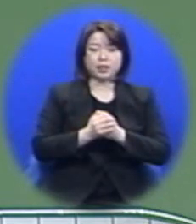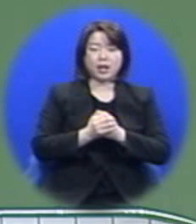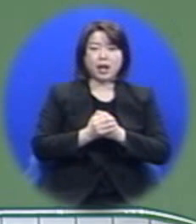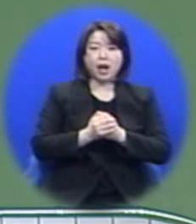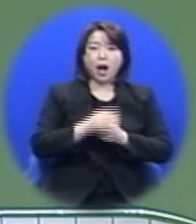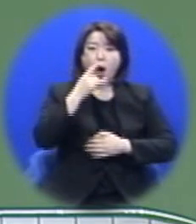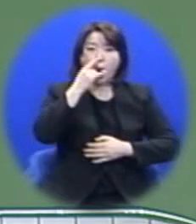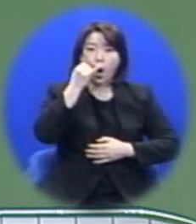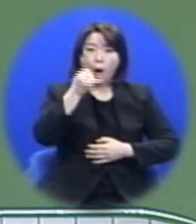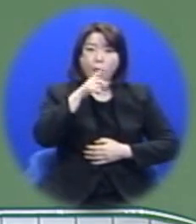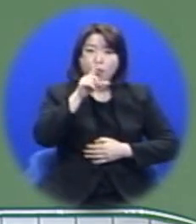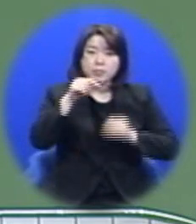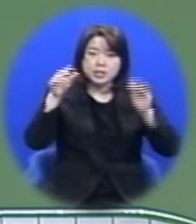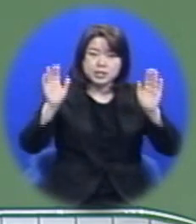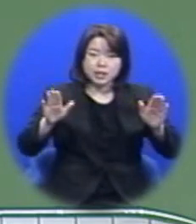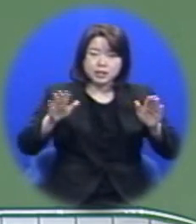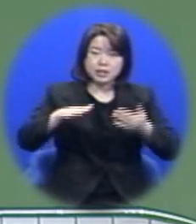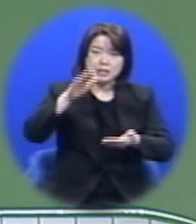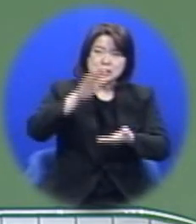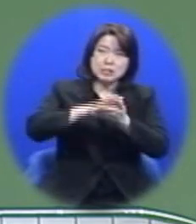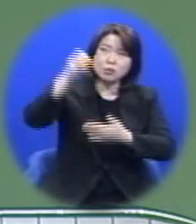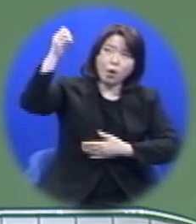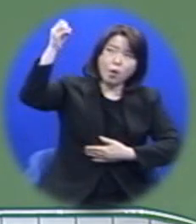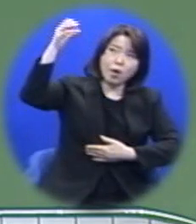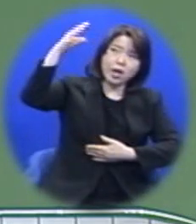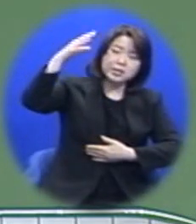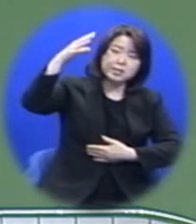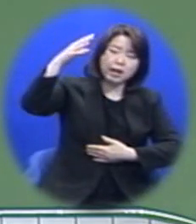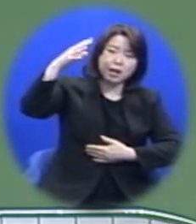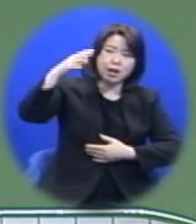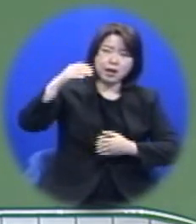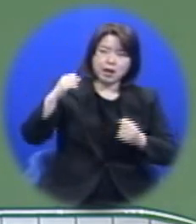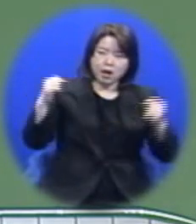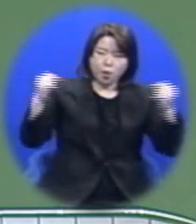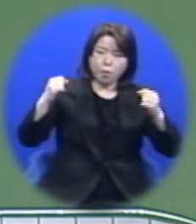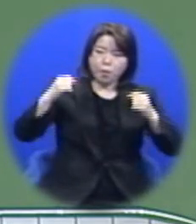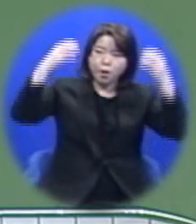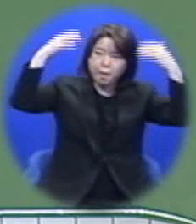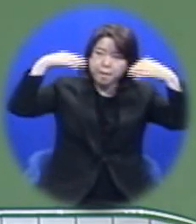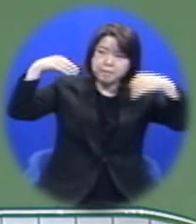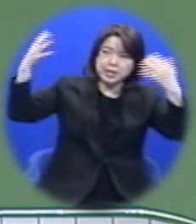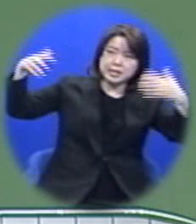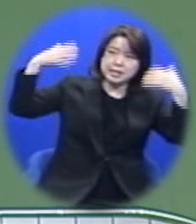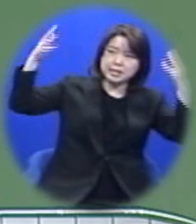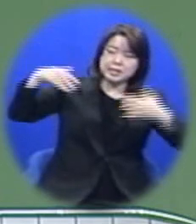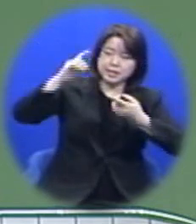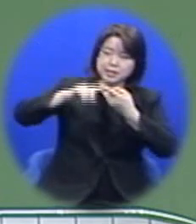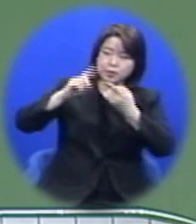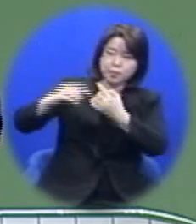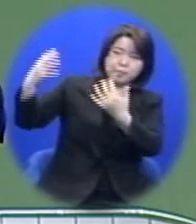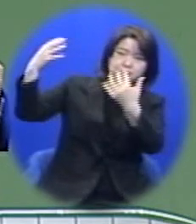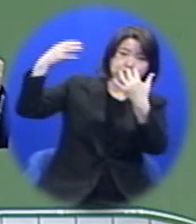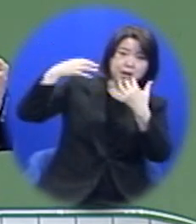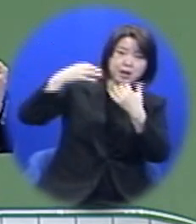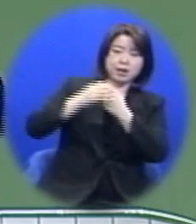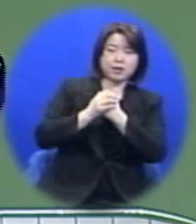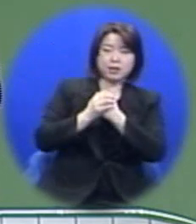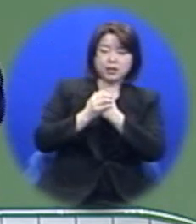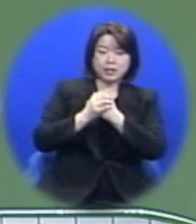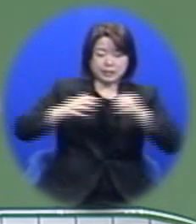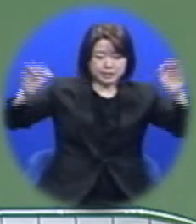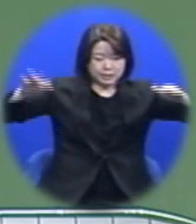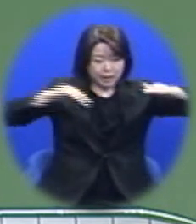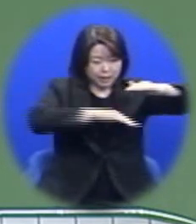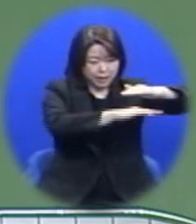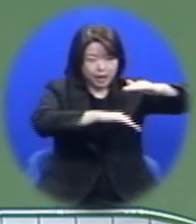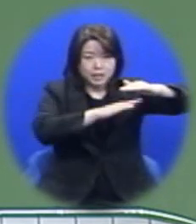그렇지만 어미새는 뜨거운 햇살이나 차가운 비바람을 고스란히 맞아가면서 그 날개로 새끼들을